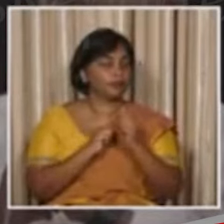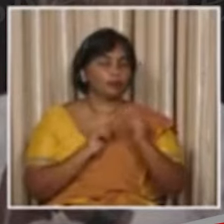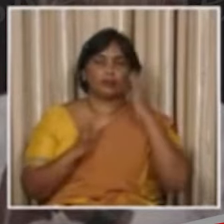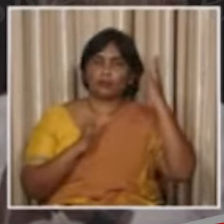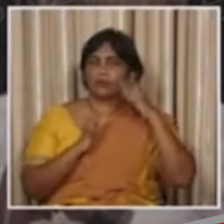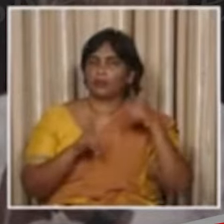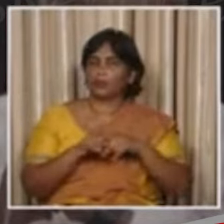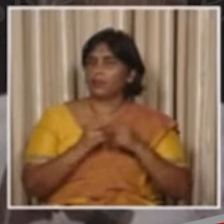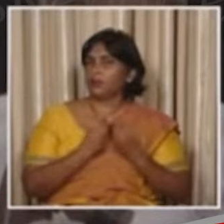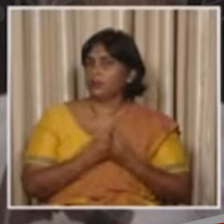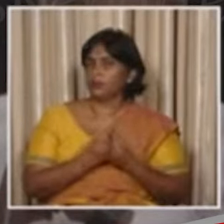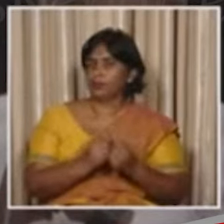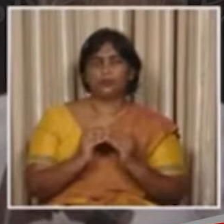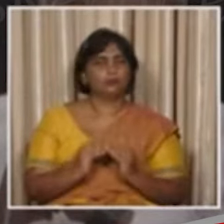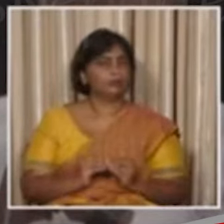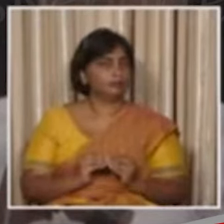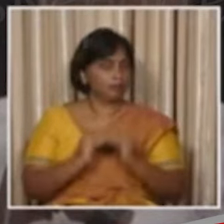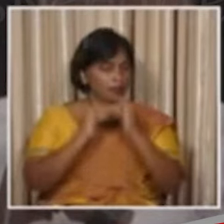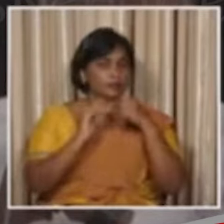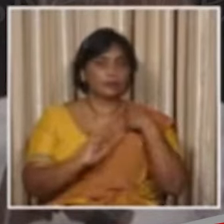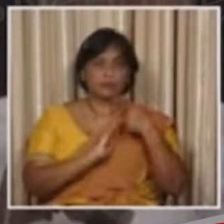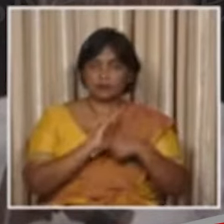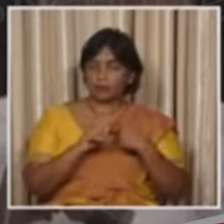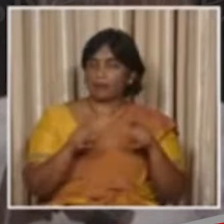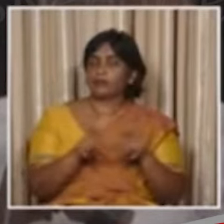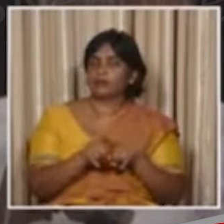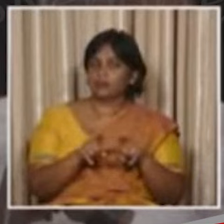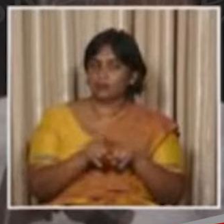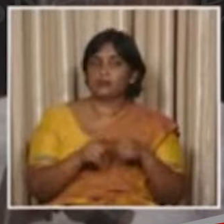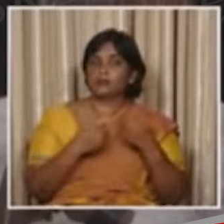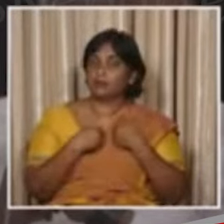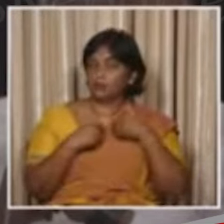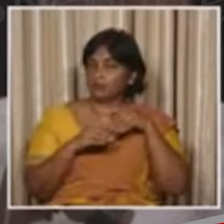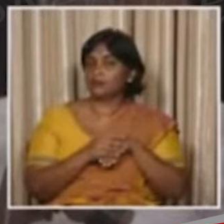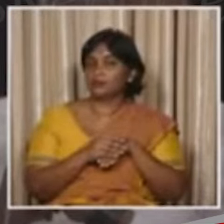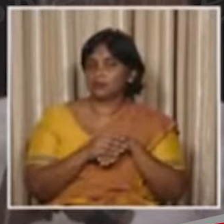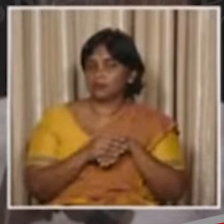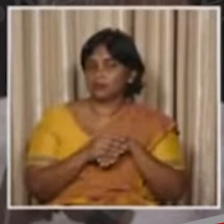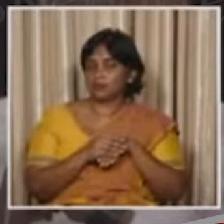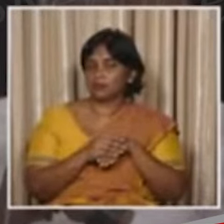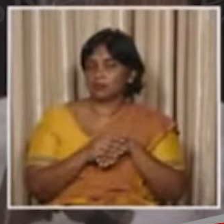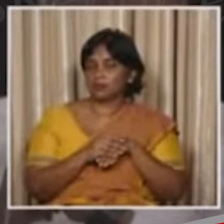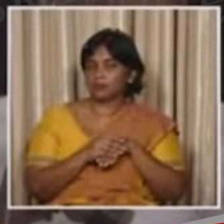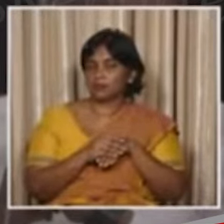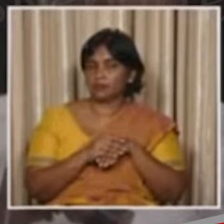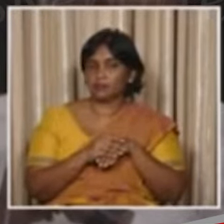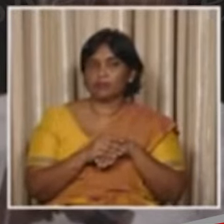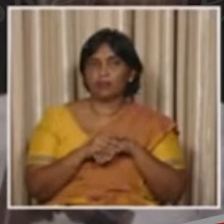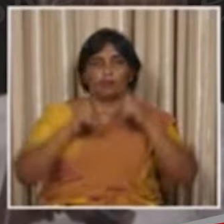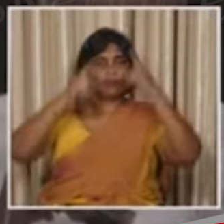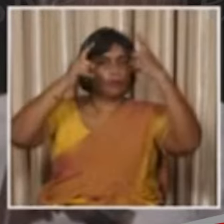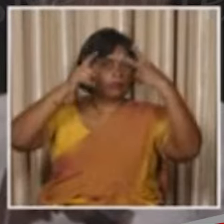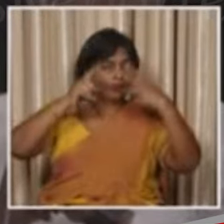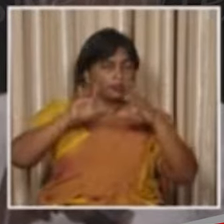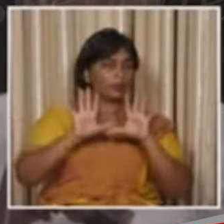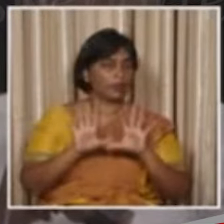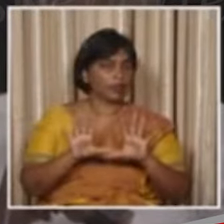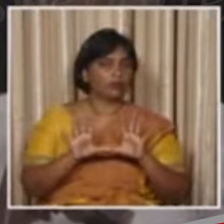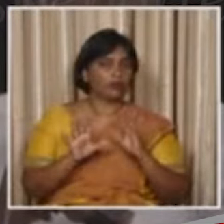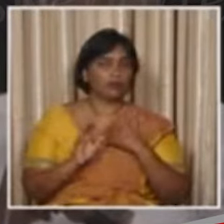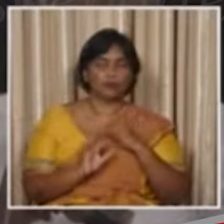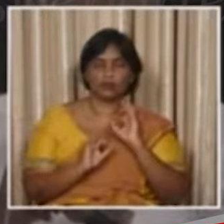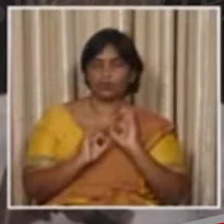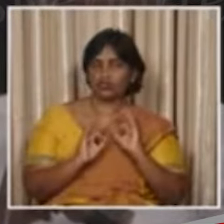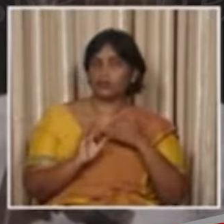ඉතාමත්ම වේගෙන් වර්ධනය වෙනකොට අපි රටක් විදියට අපි ඉන්නවා මේකේ 10 වෙනි තැනට අපිව සුදුසුම